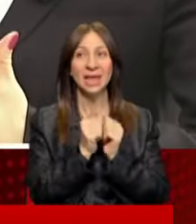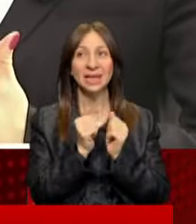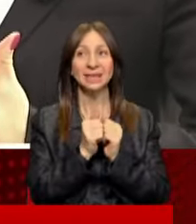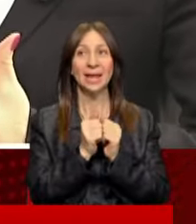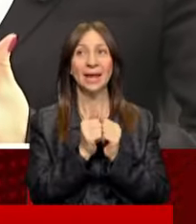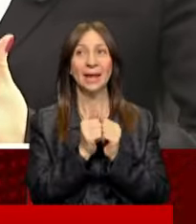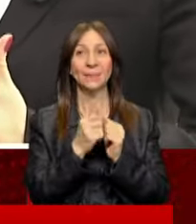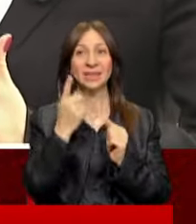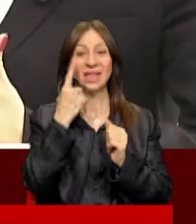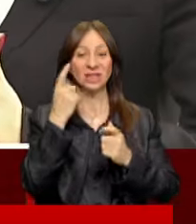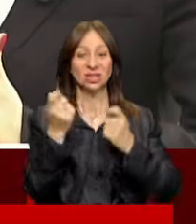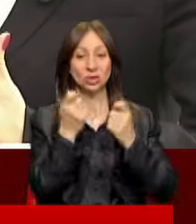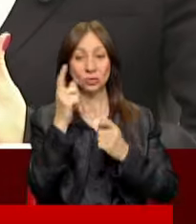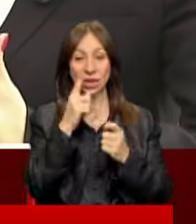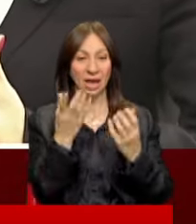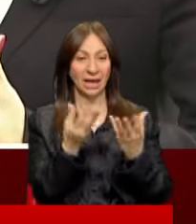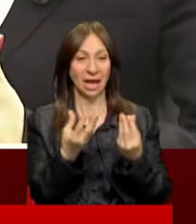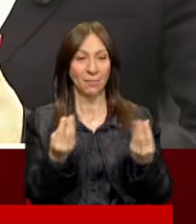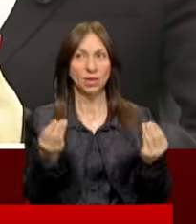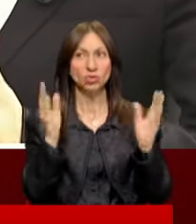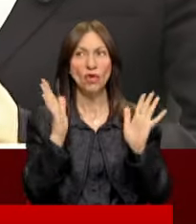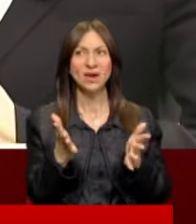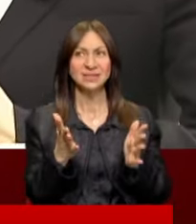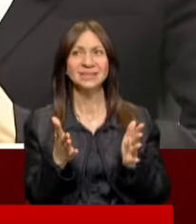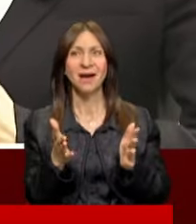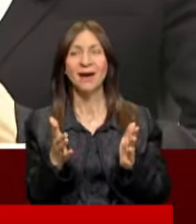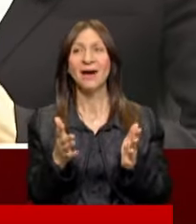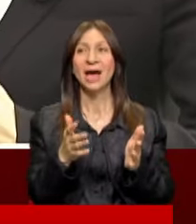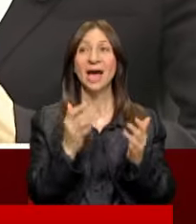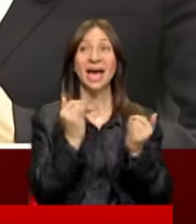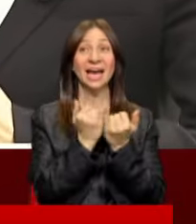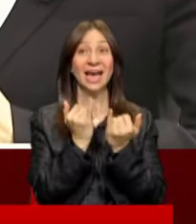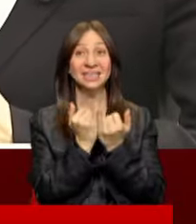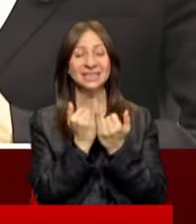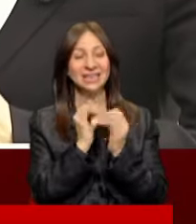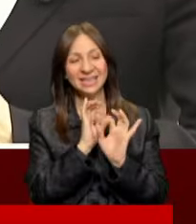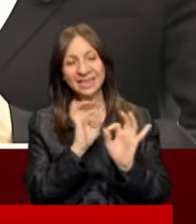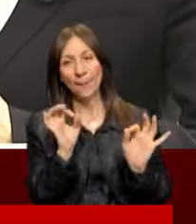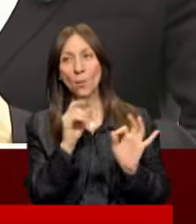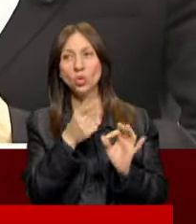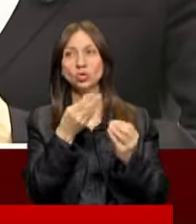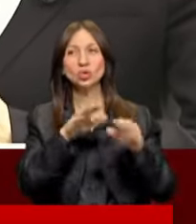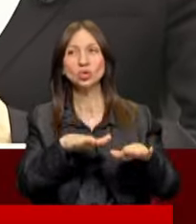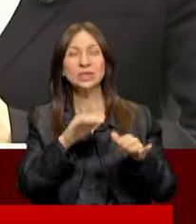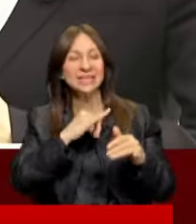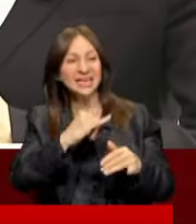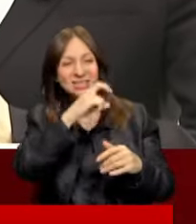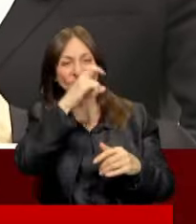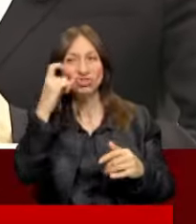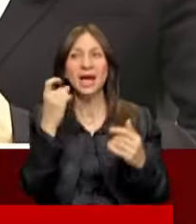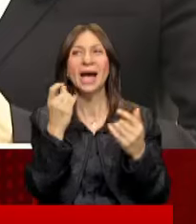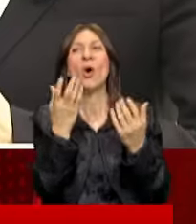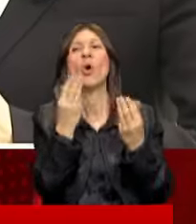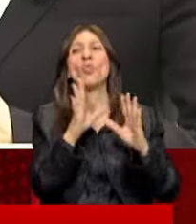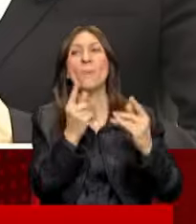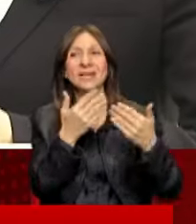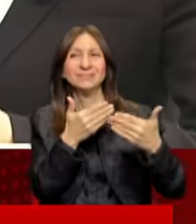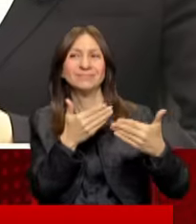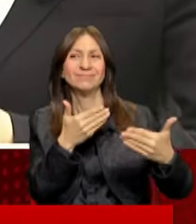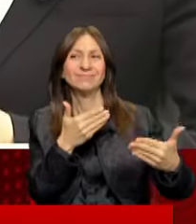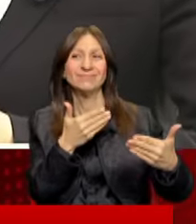bir devlet işleri sebebiyle kalabalıklar çok fazla. Kardeşiyle yeterince o çocukluğundaki yakınlık tabii ki